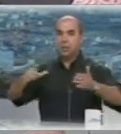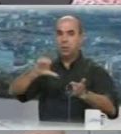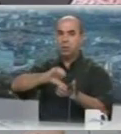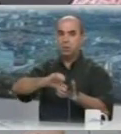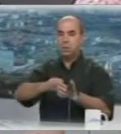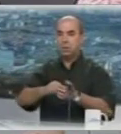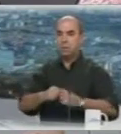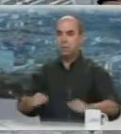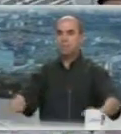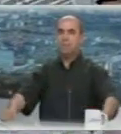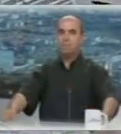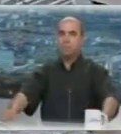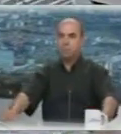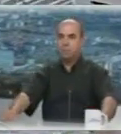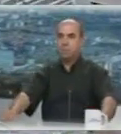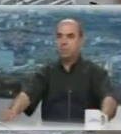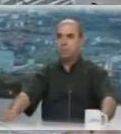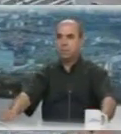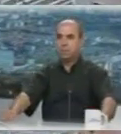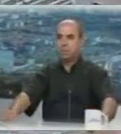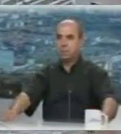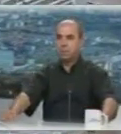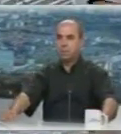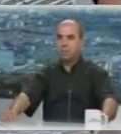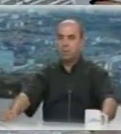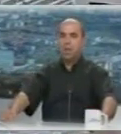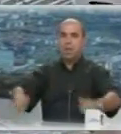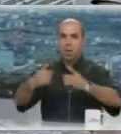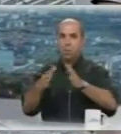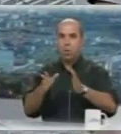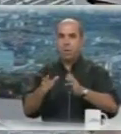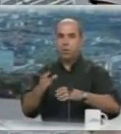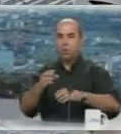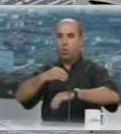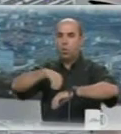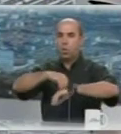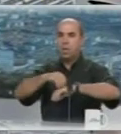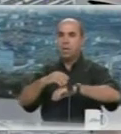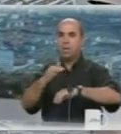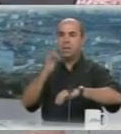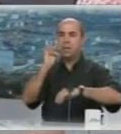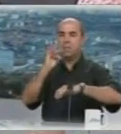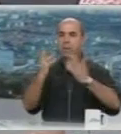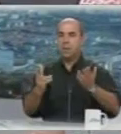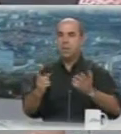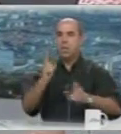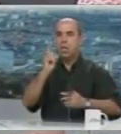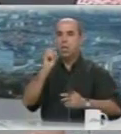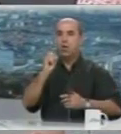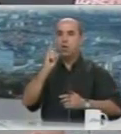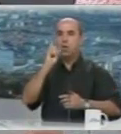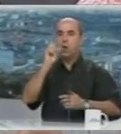العاصمة أكثر، ممكن نعتبرها بوابة ولاية تيبازا. نعم هي البوابة، لما تدخل تيبازا أول شيء تدخل له هي